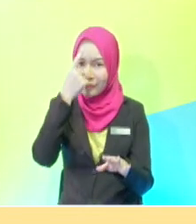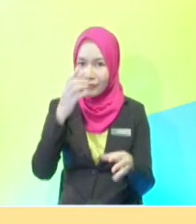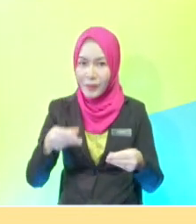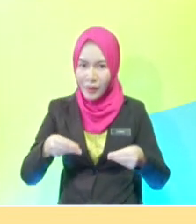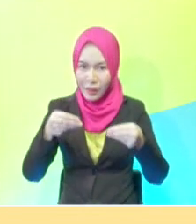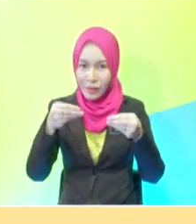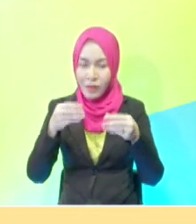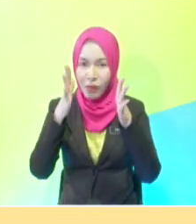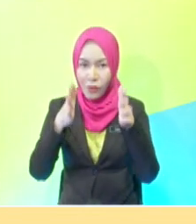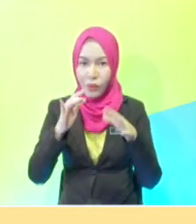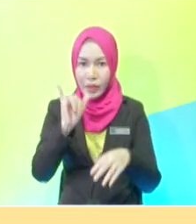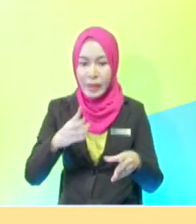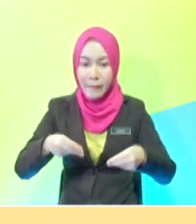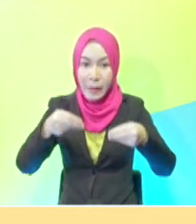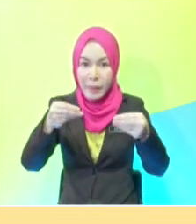organisai